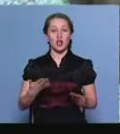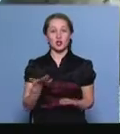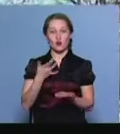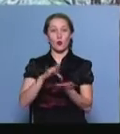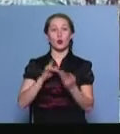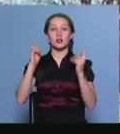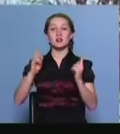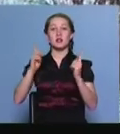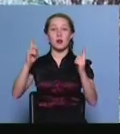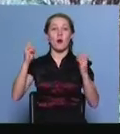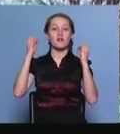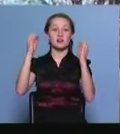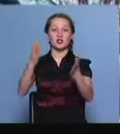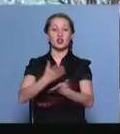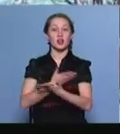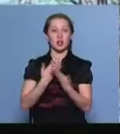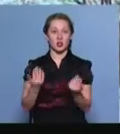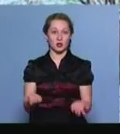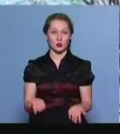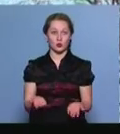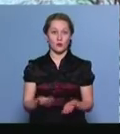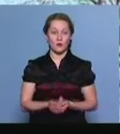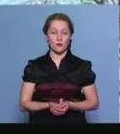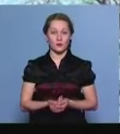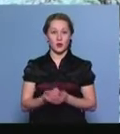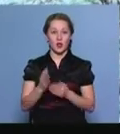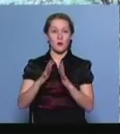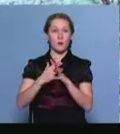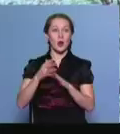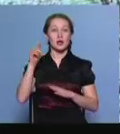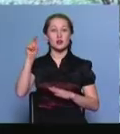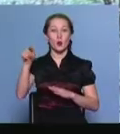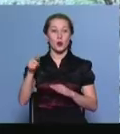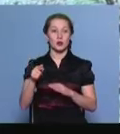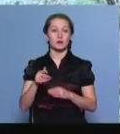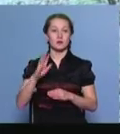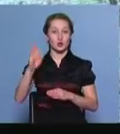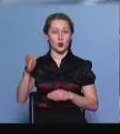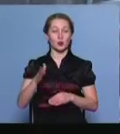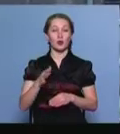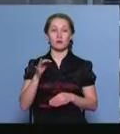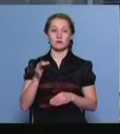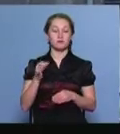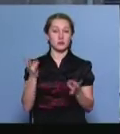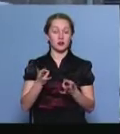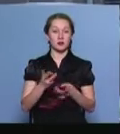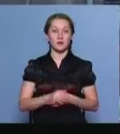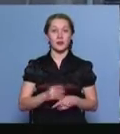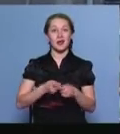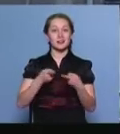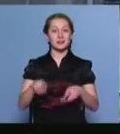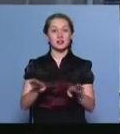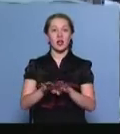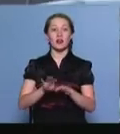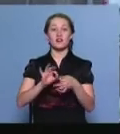вообще освещения нету. Вот в сторону Владимирского поселка. Так что нужно. И это действительно так. Только в